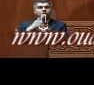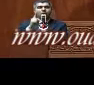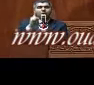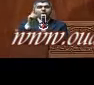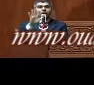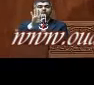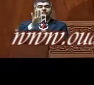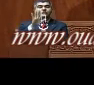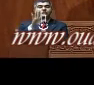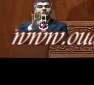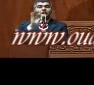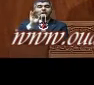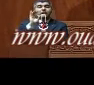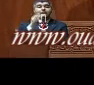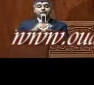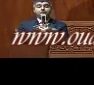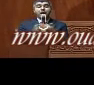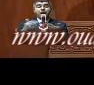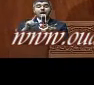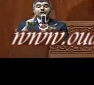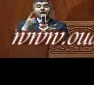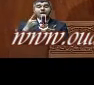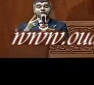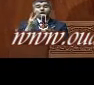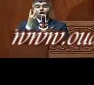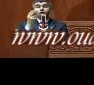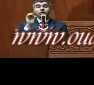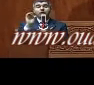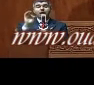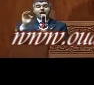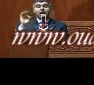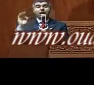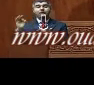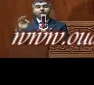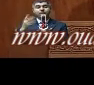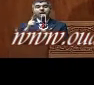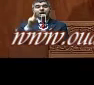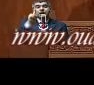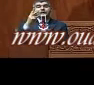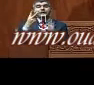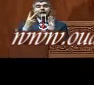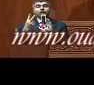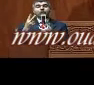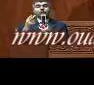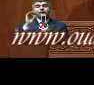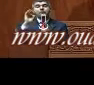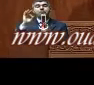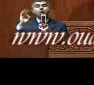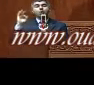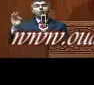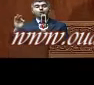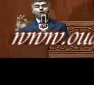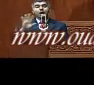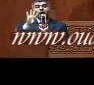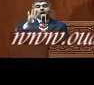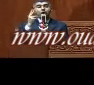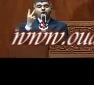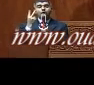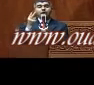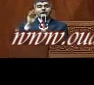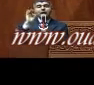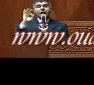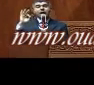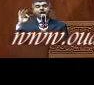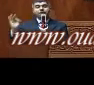مليار درهم لإنجاز 20800 مشروع لفائدة 12 مليون مواطن يقطنون